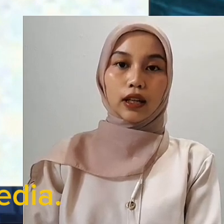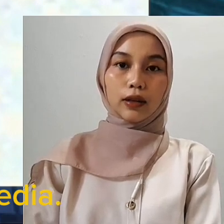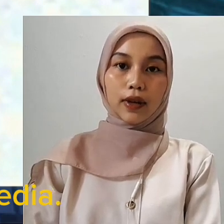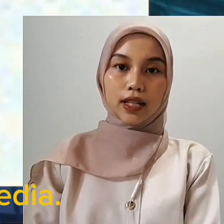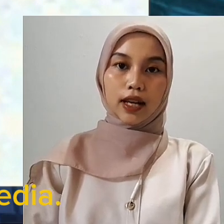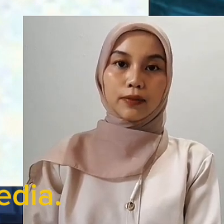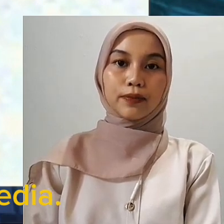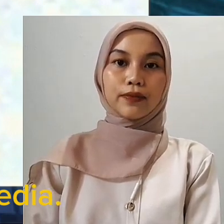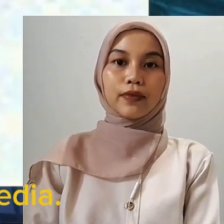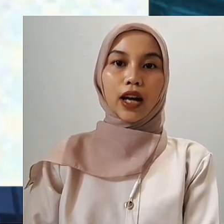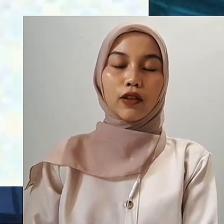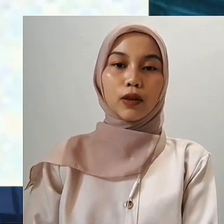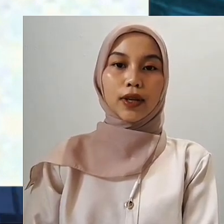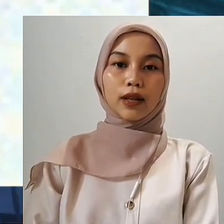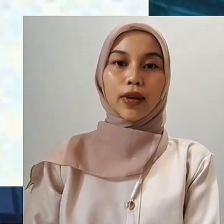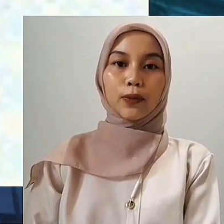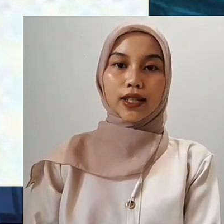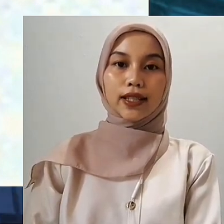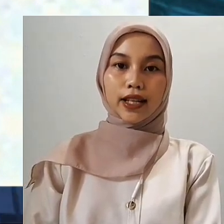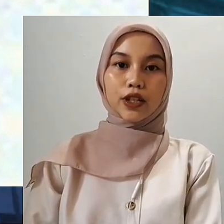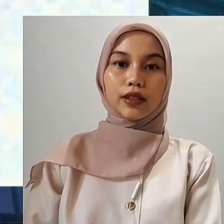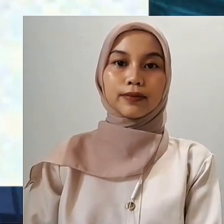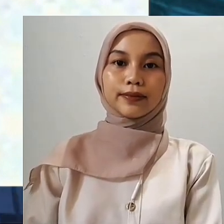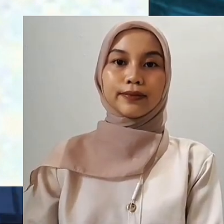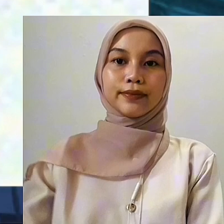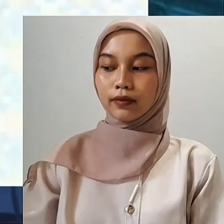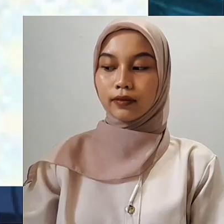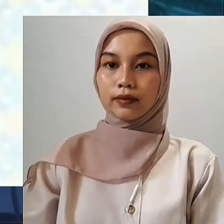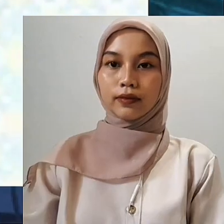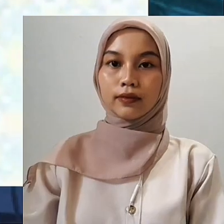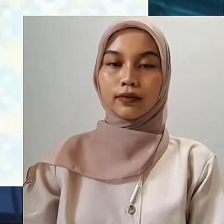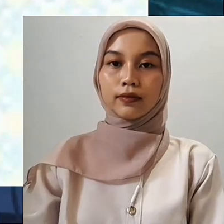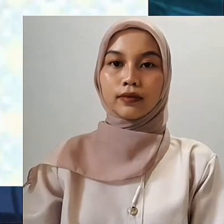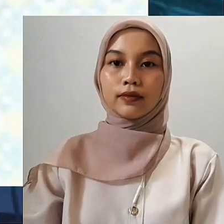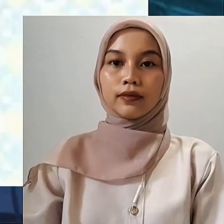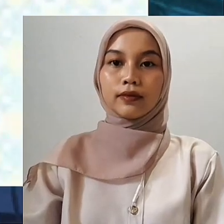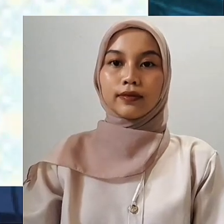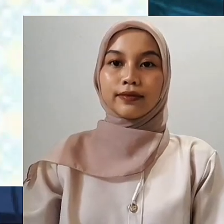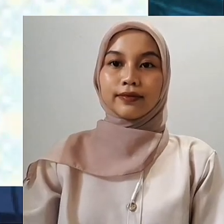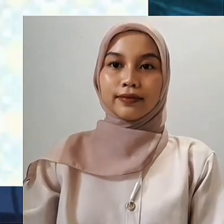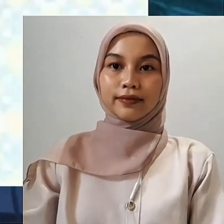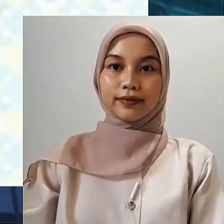of media. I will begin my presentation.